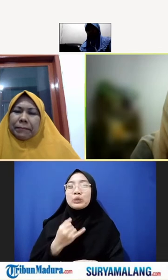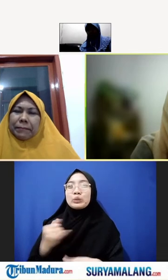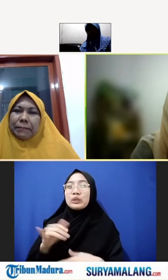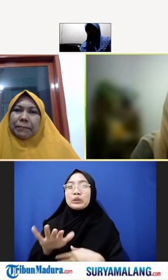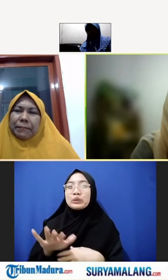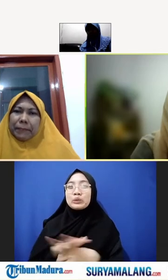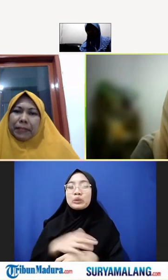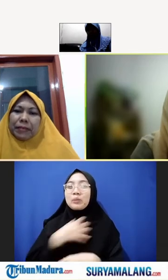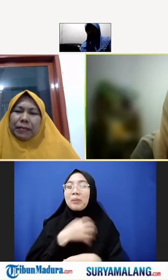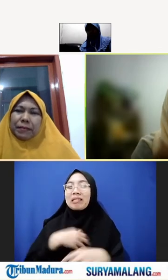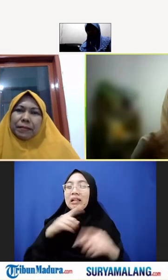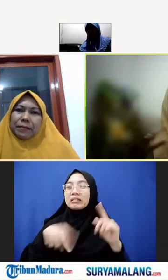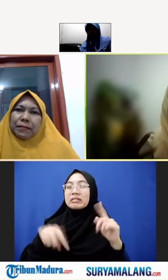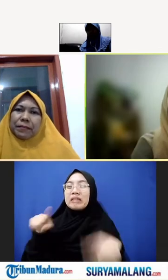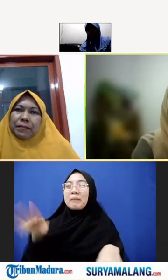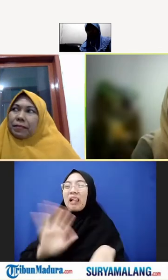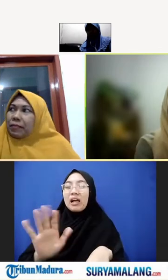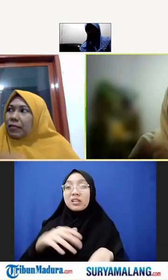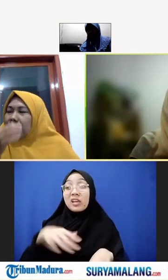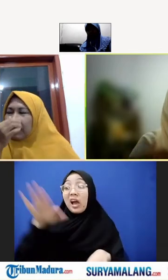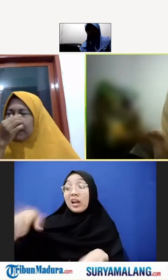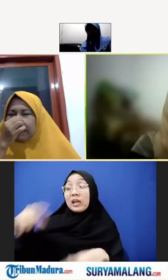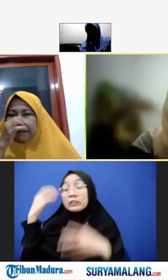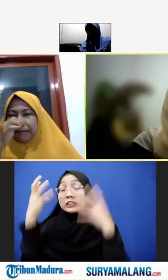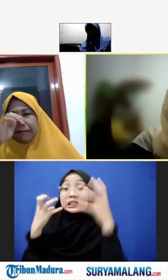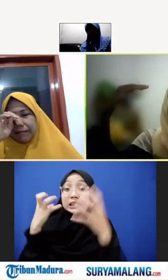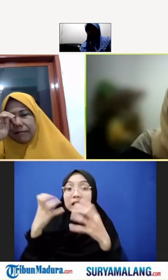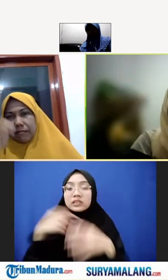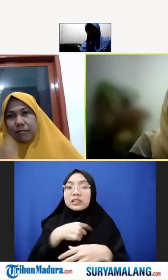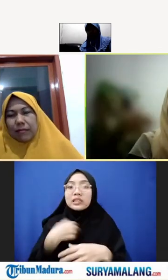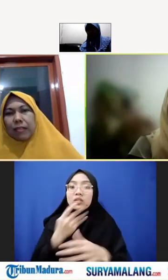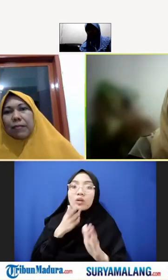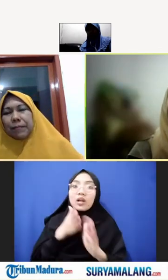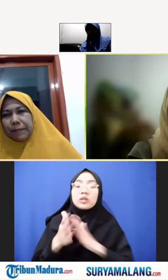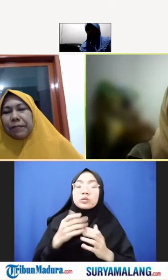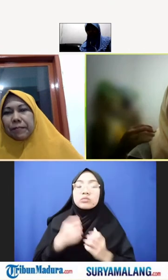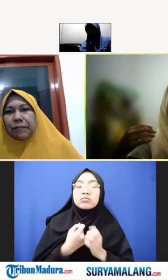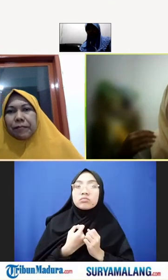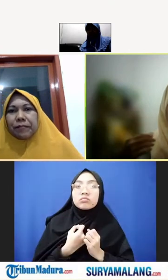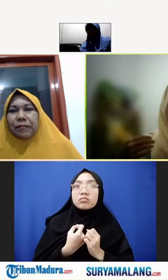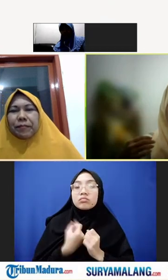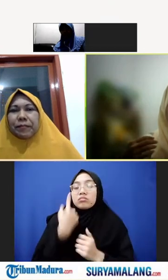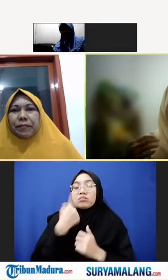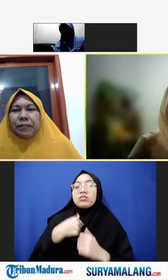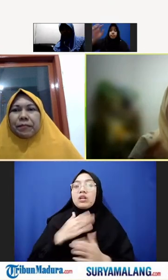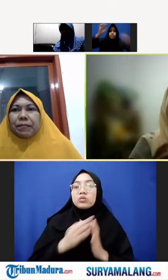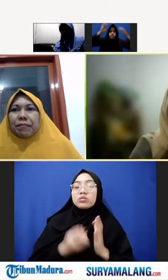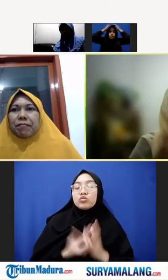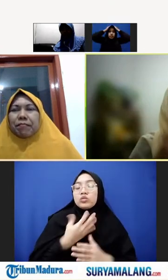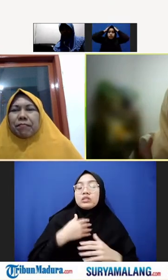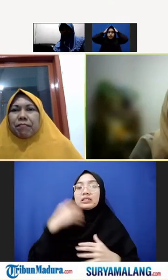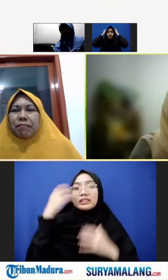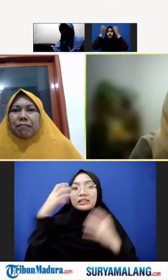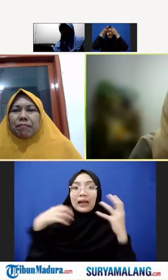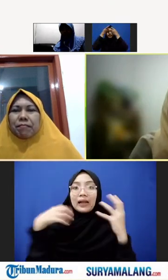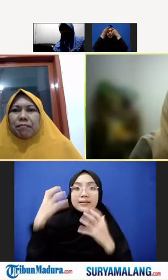mentalnya. Jadi anak stres, kitanya juga langsung ikut stres gitu. Jadi cari